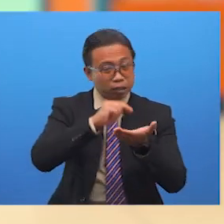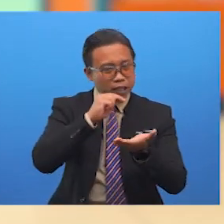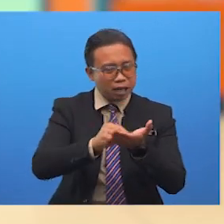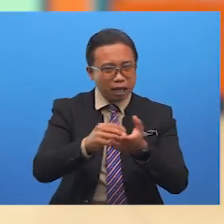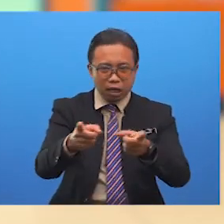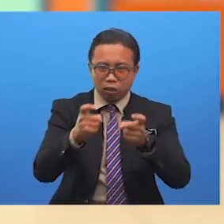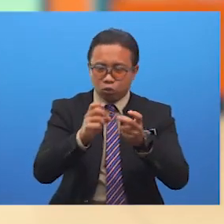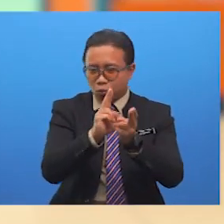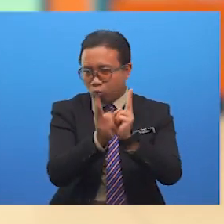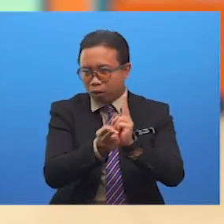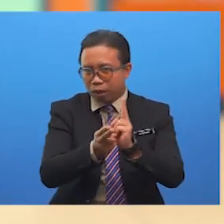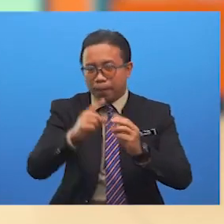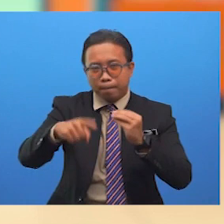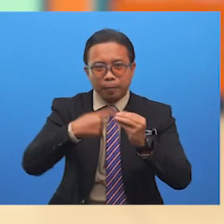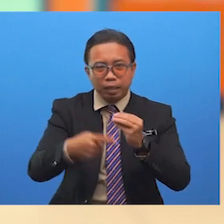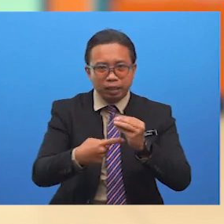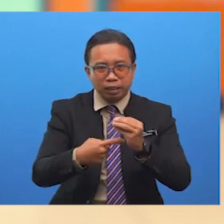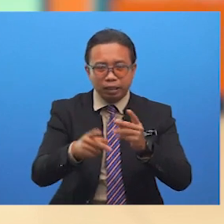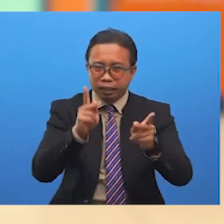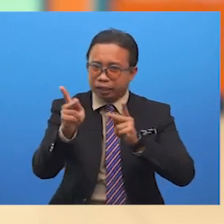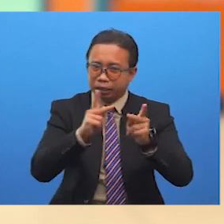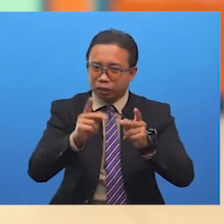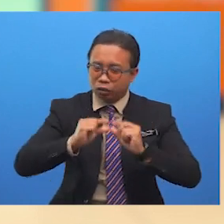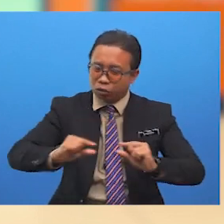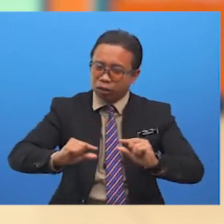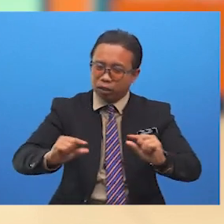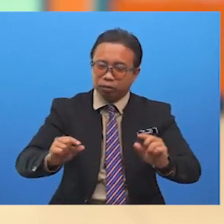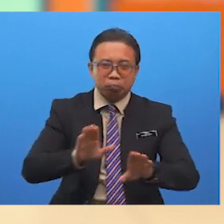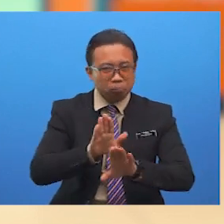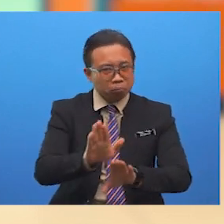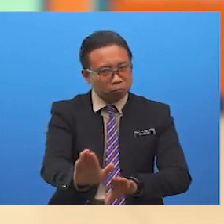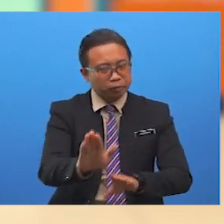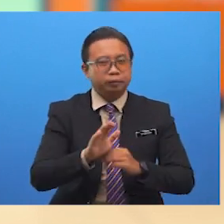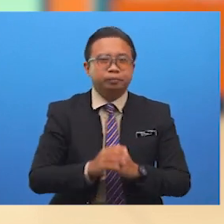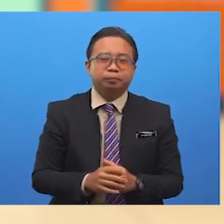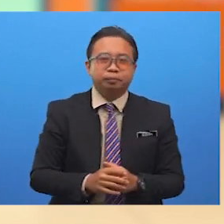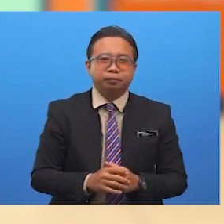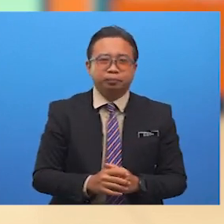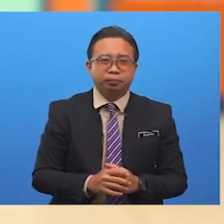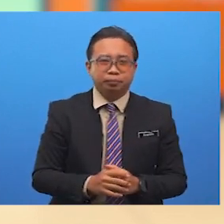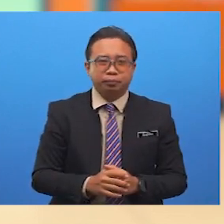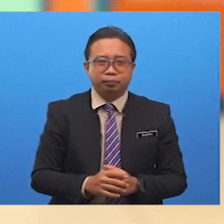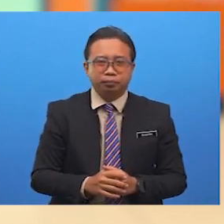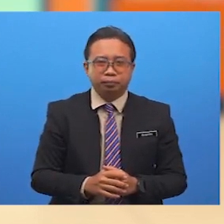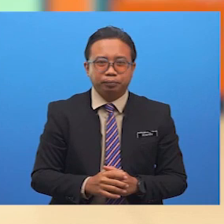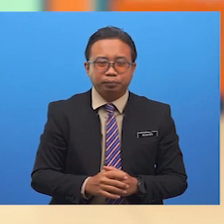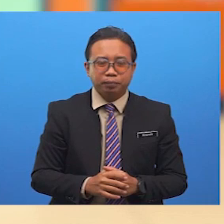kelajuan akan berubah apabila Medan minyak atau tedder Bridge ditekan